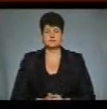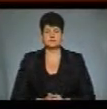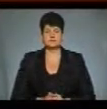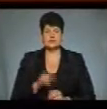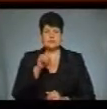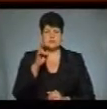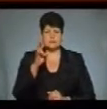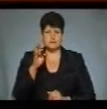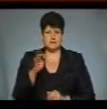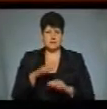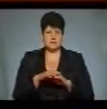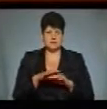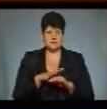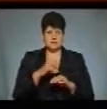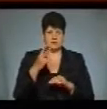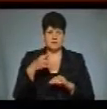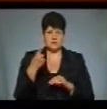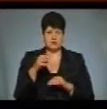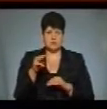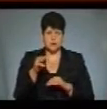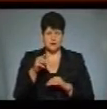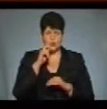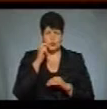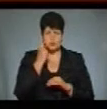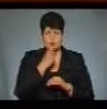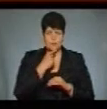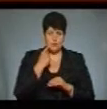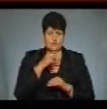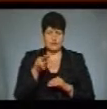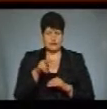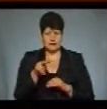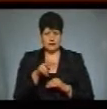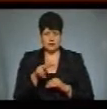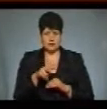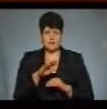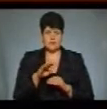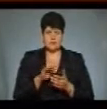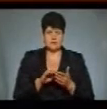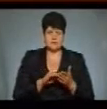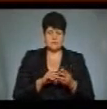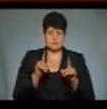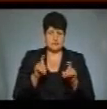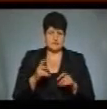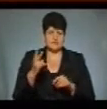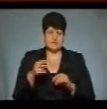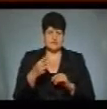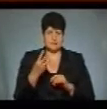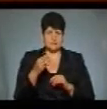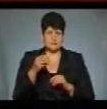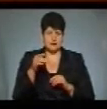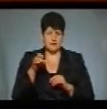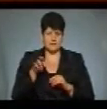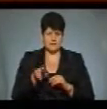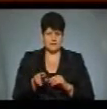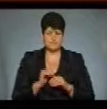ЗНО з математики відбулося 21 травня. З української мови та літератури абітурієнти складали тести 23 травня, розповів